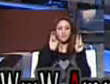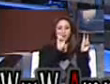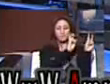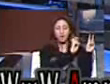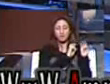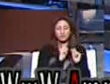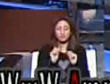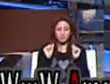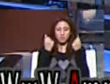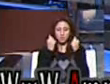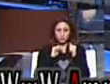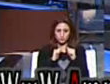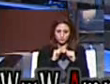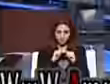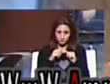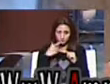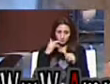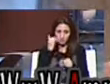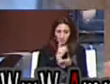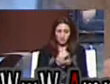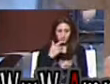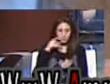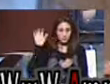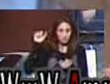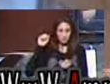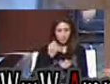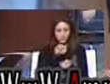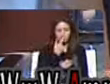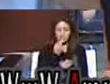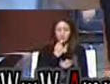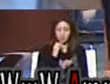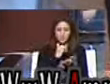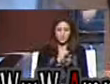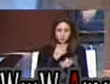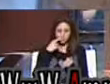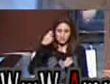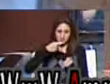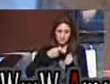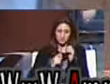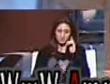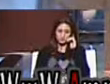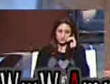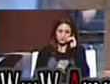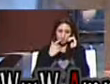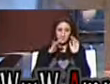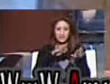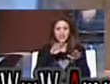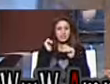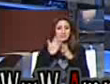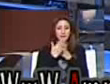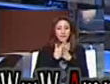الله زين العابدين امين عام نقابه الصيادله. مساء الخير يا فندم. اهلا دكتور عمرو زي الصحه. الحمد لله الله يخليك. ليه تم سحب هذه الادويه يا